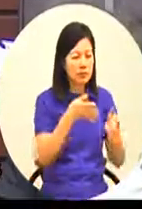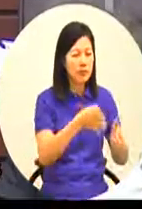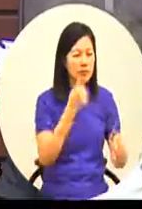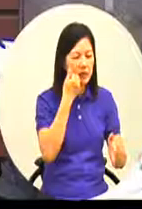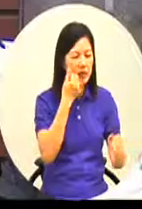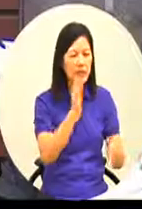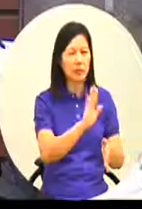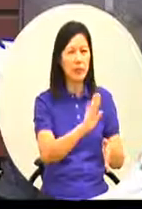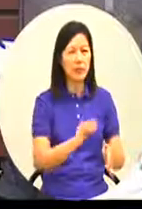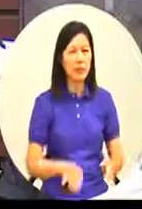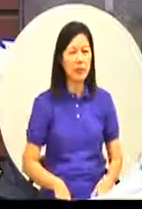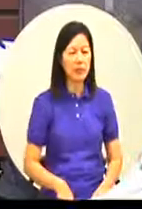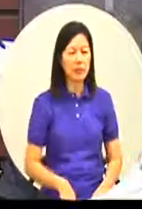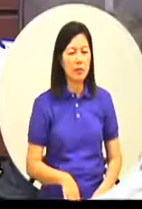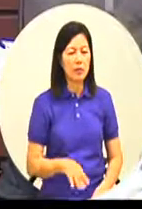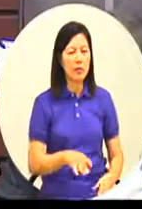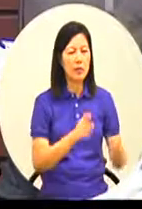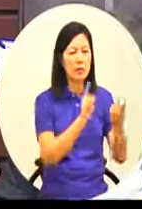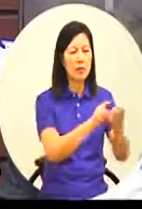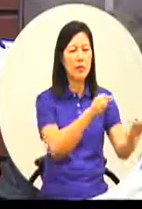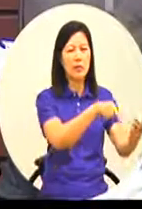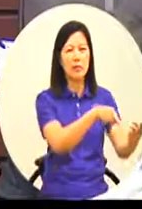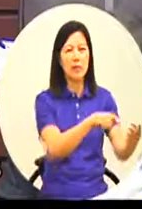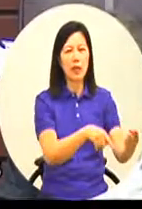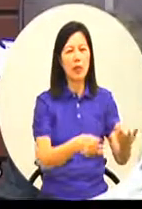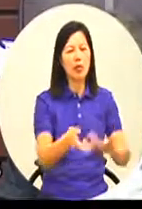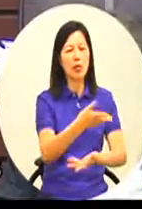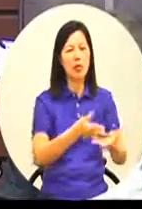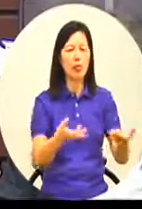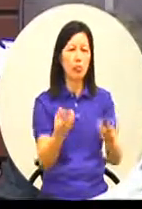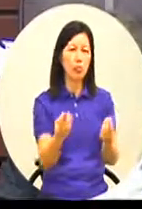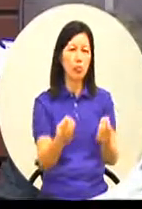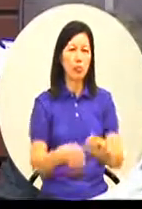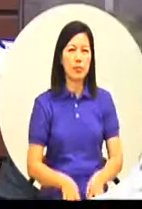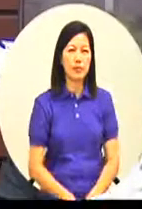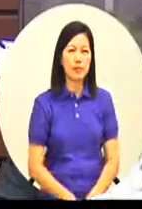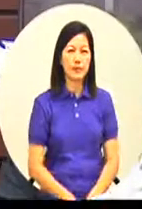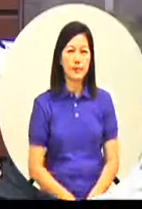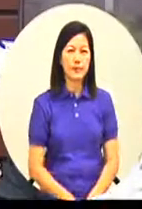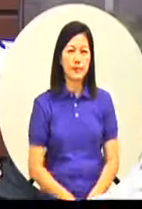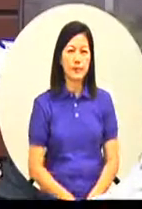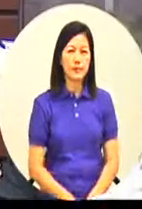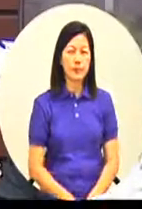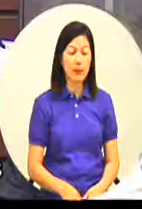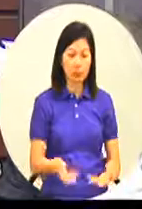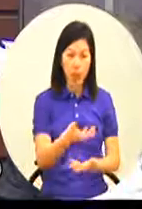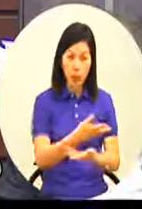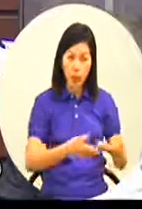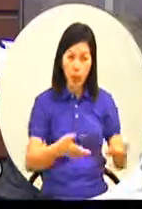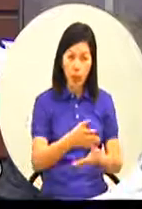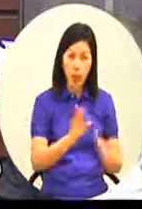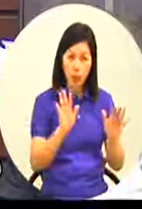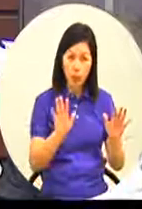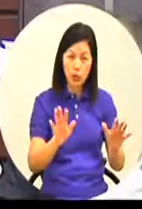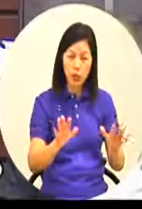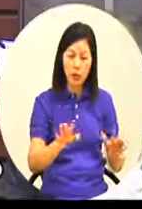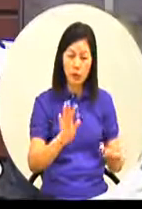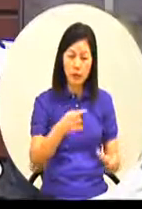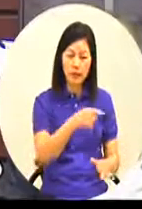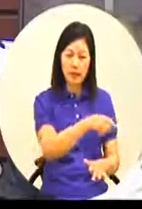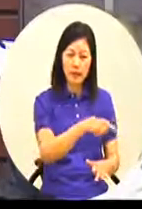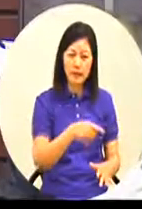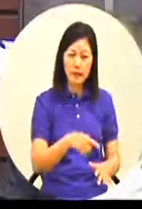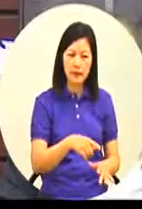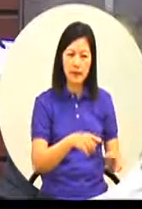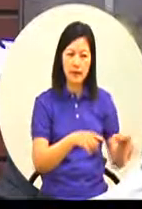对方都一直在讲说没有沟通啦哈，只是有沟通未达成他的意思，这个